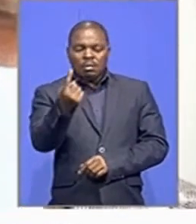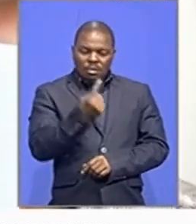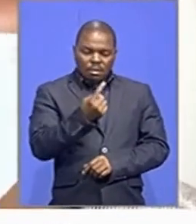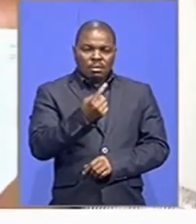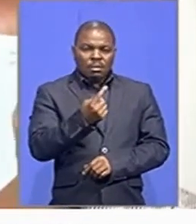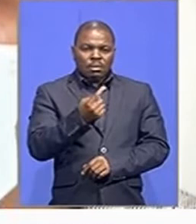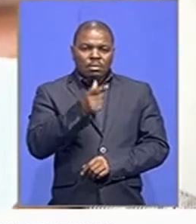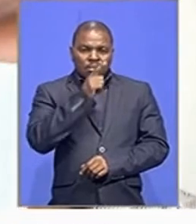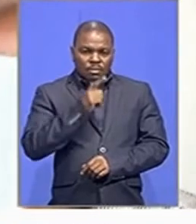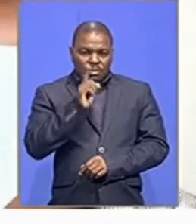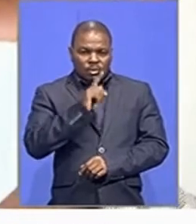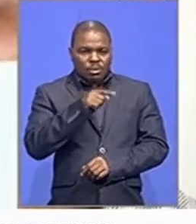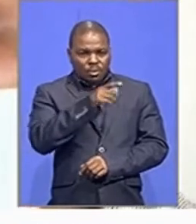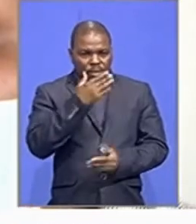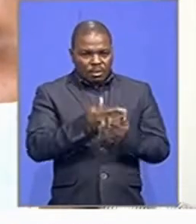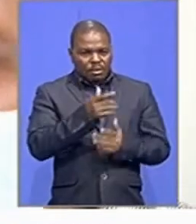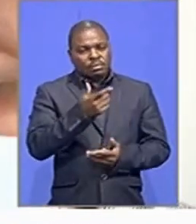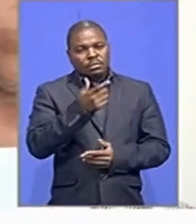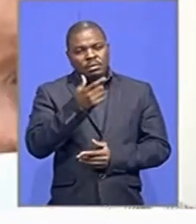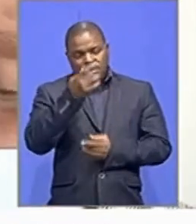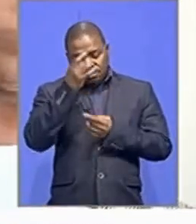a ba tla bona go tell mo bosong